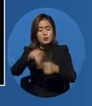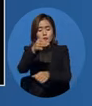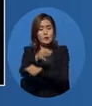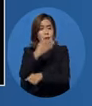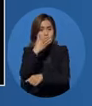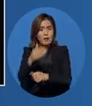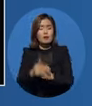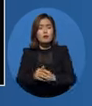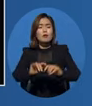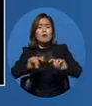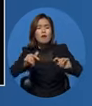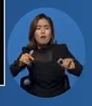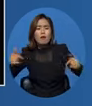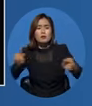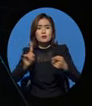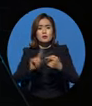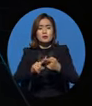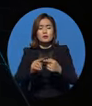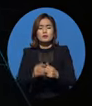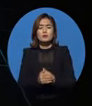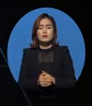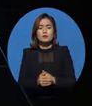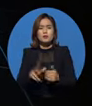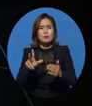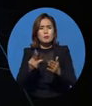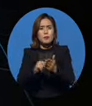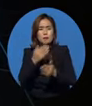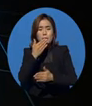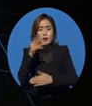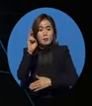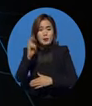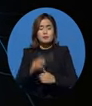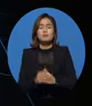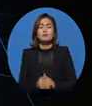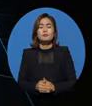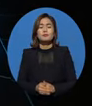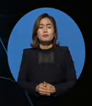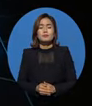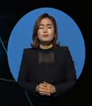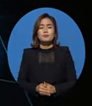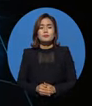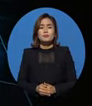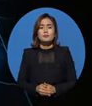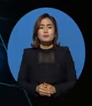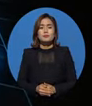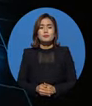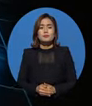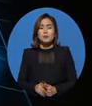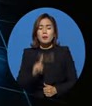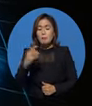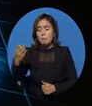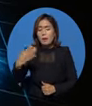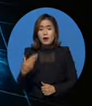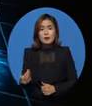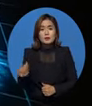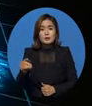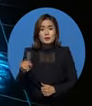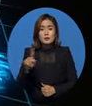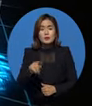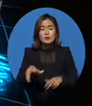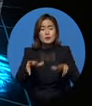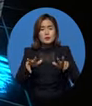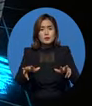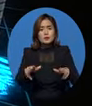이제 개 절어 가지 그렇게 해서 용서가 문제될 3개 내가 쏜다 라는 생각 예 왜 그렇게 이야기 하시는데 이게